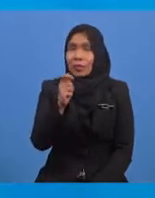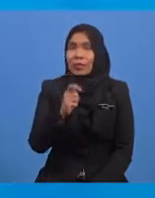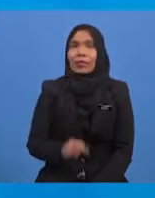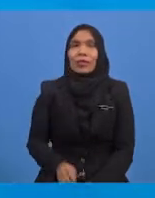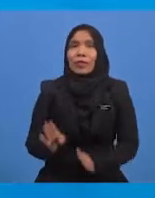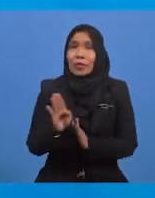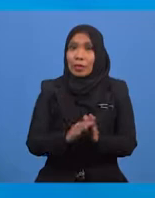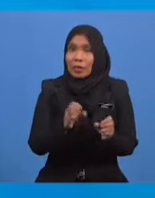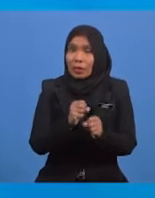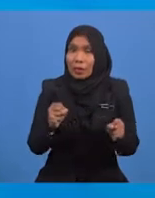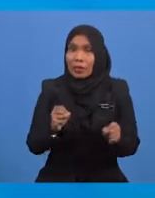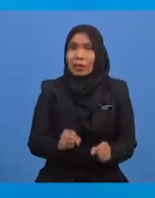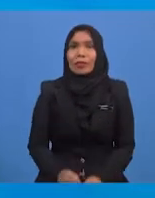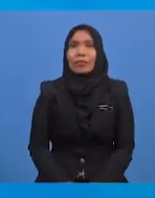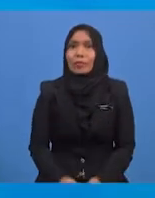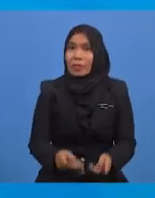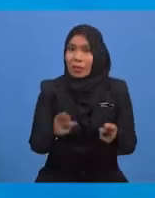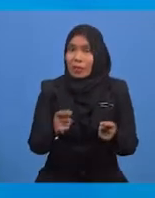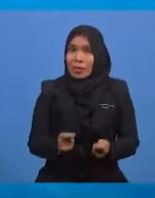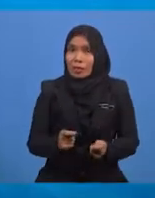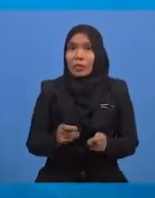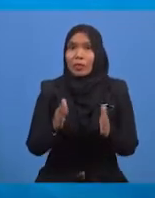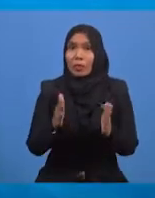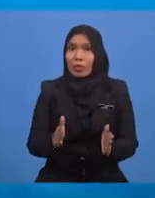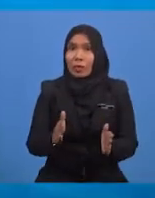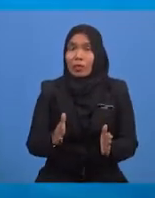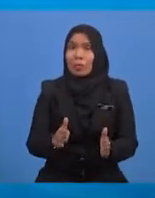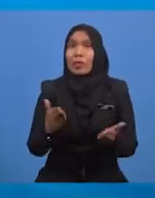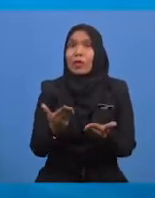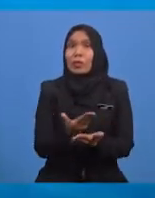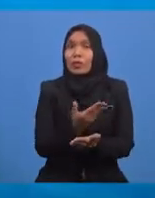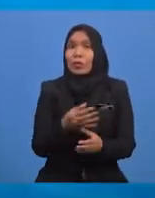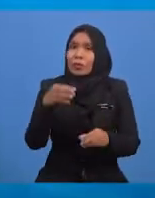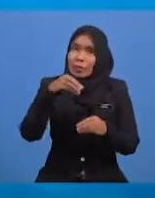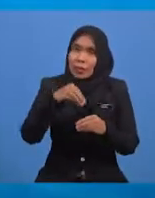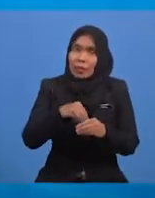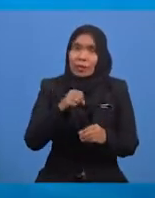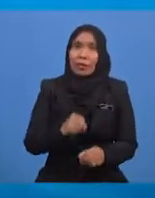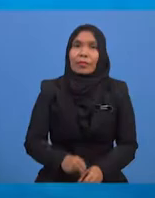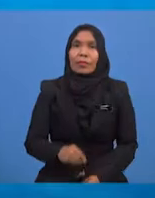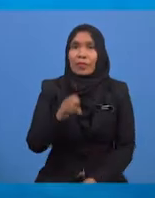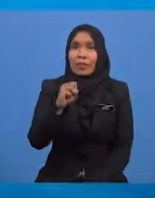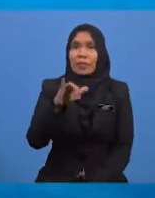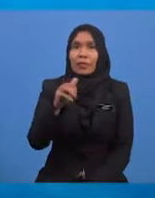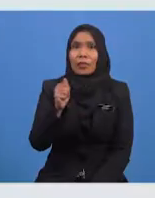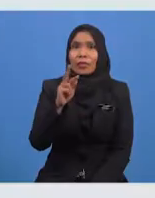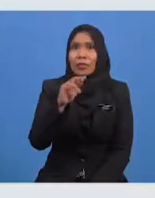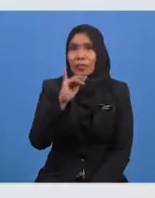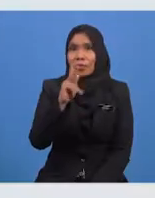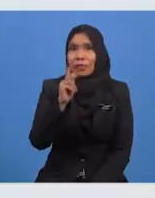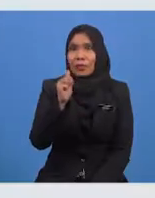ada kelebihan dan kekurangannya juga. Kita teruskan kepada faktor dalaman yang seterusnya,